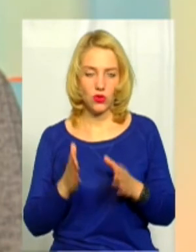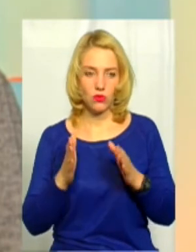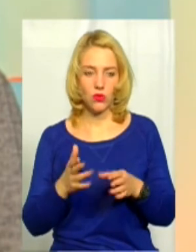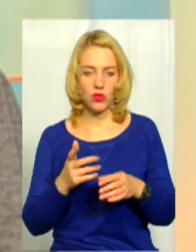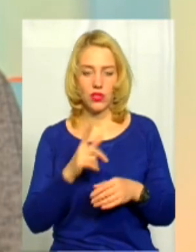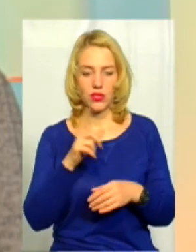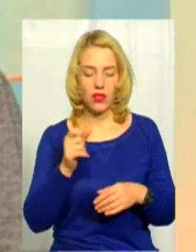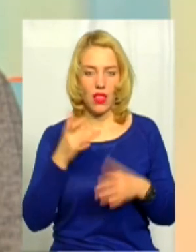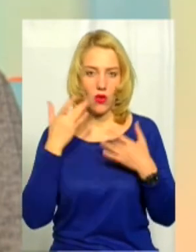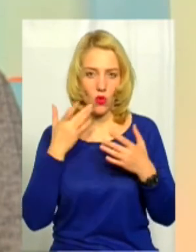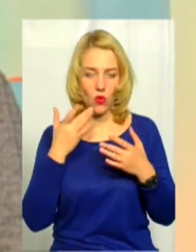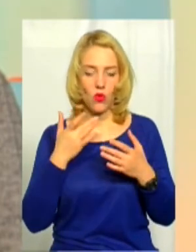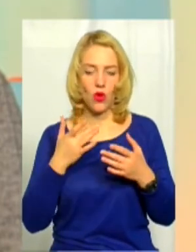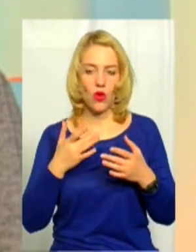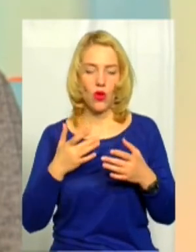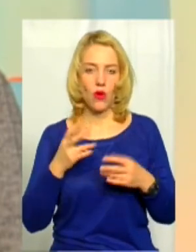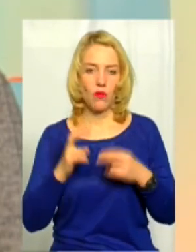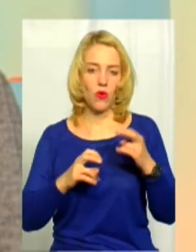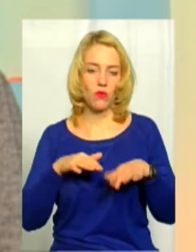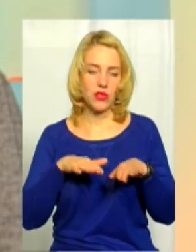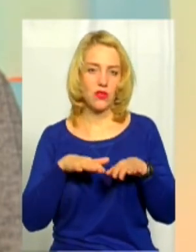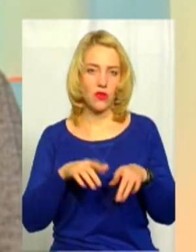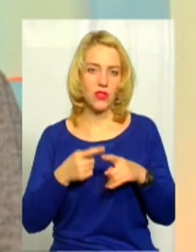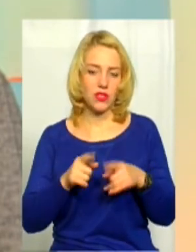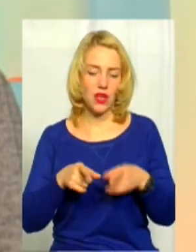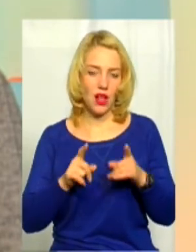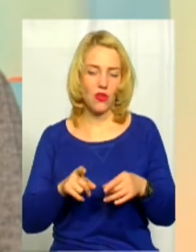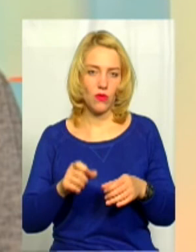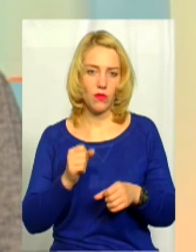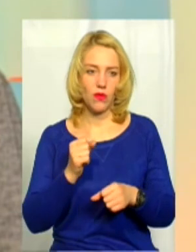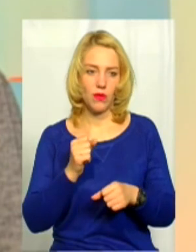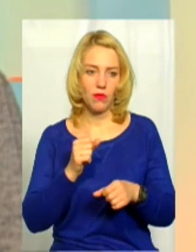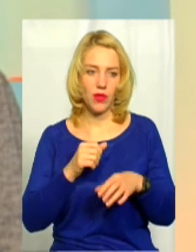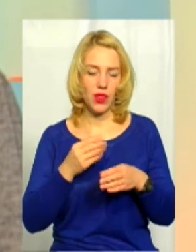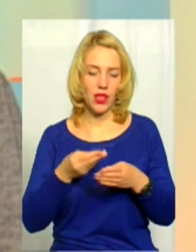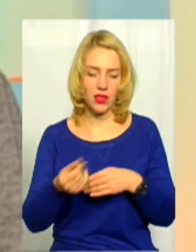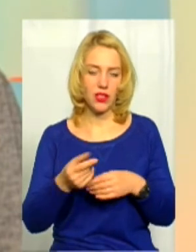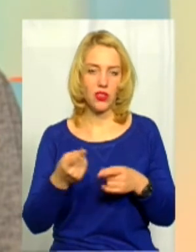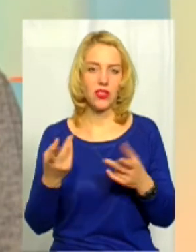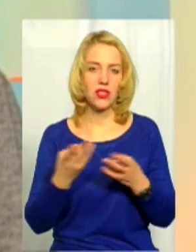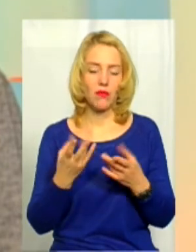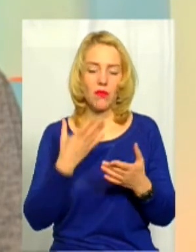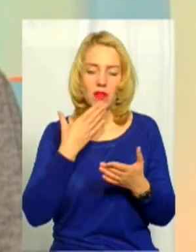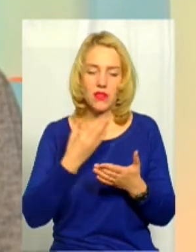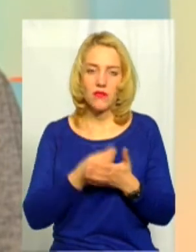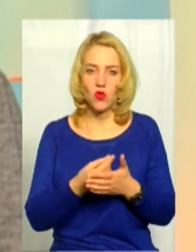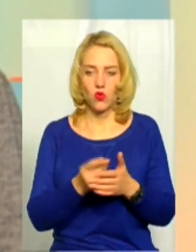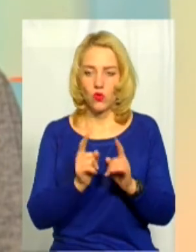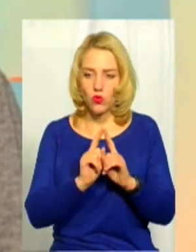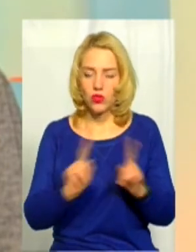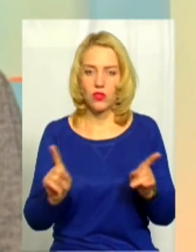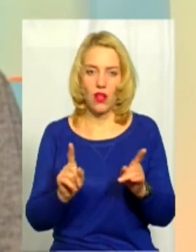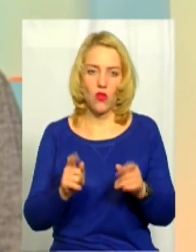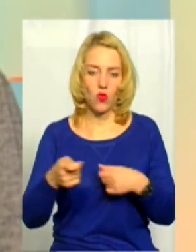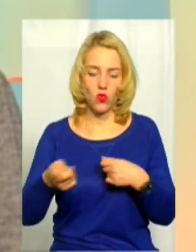числі в легку промисловість. Це реально платити, треба тільки сформувати свою унікальну торгову пропозицію, з чим працювати, щоб